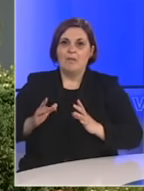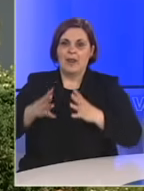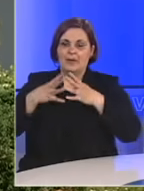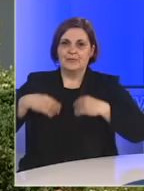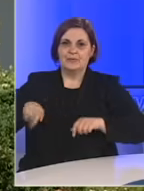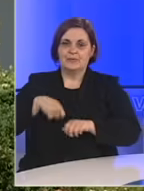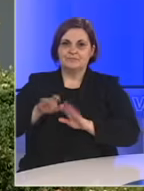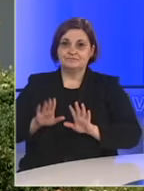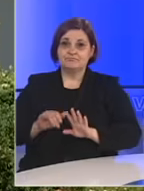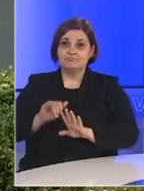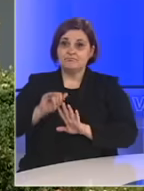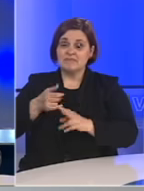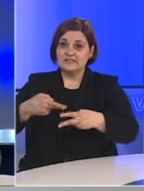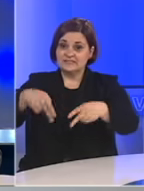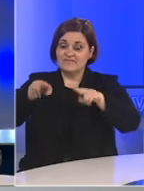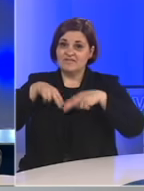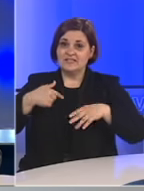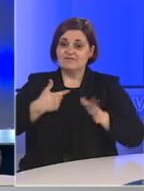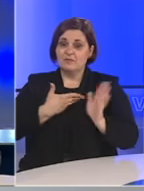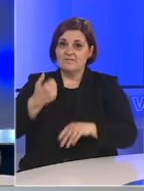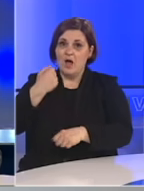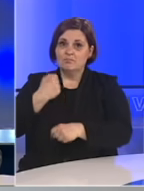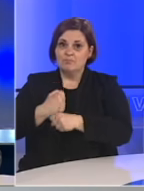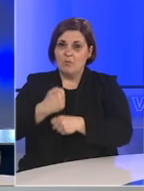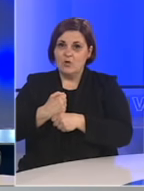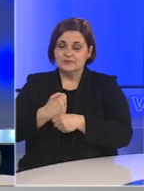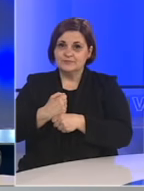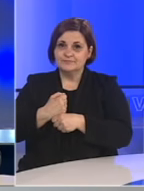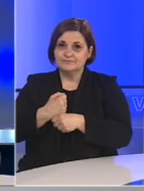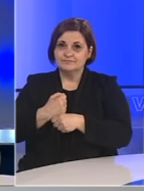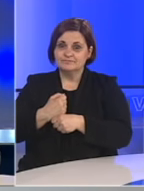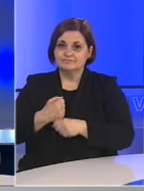sanirana. Jeste li se vratili svojim redovnim obavezama?